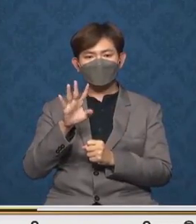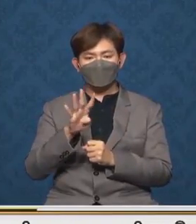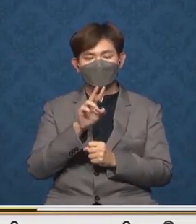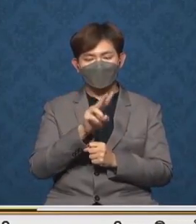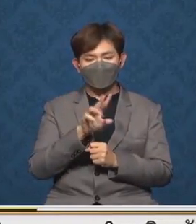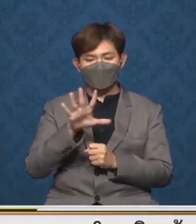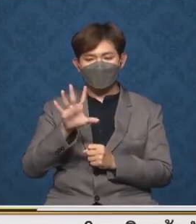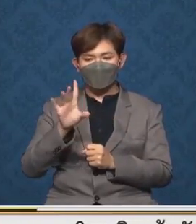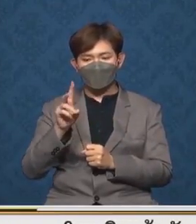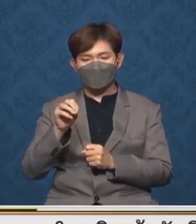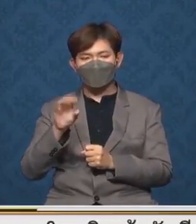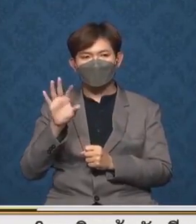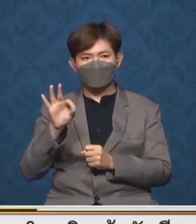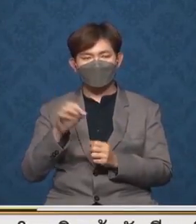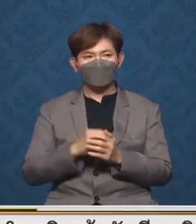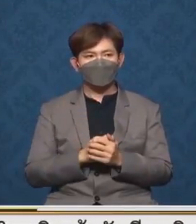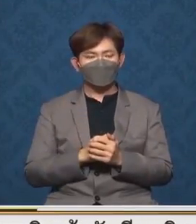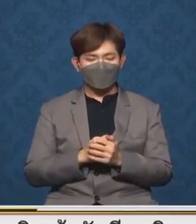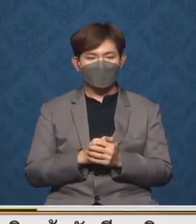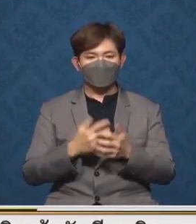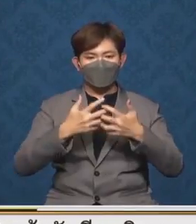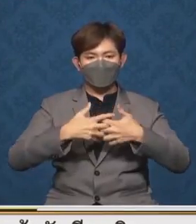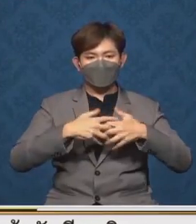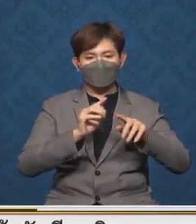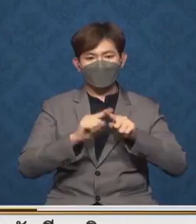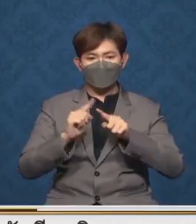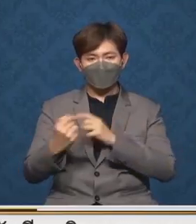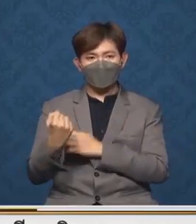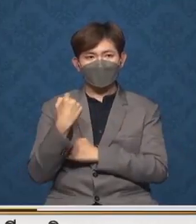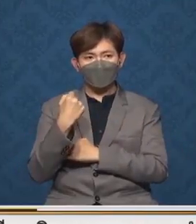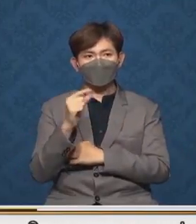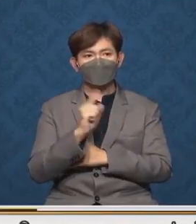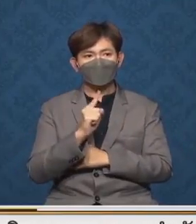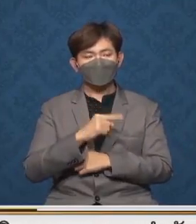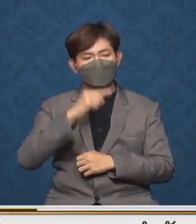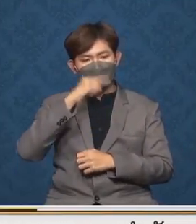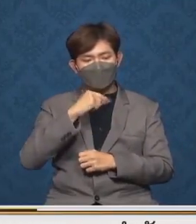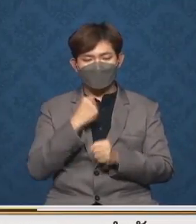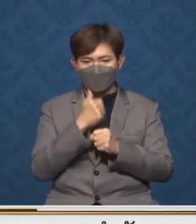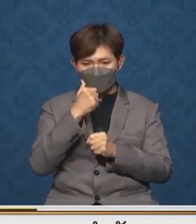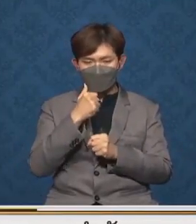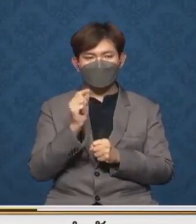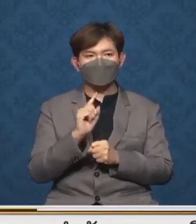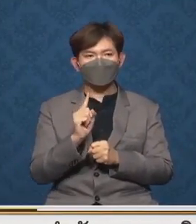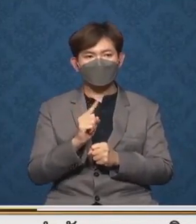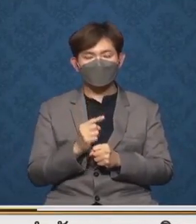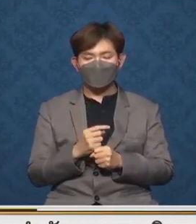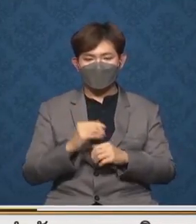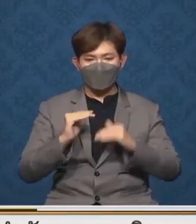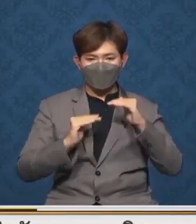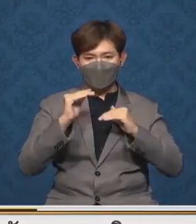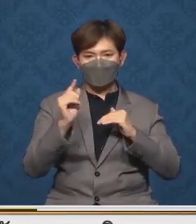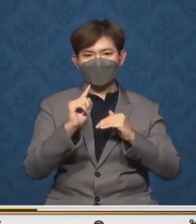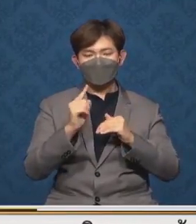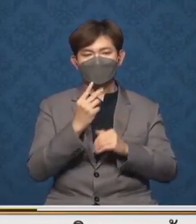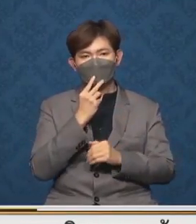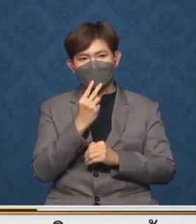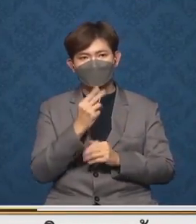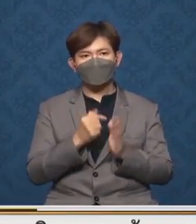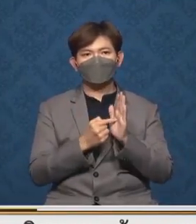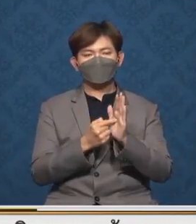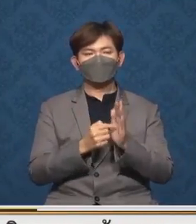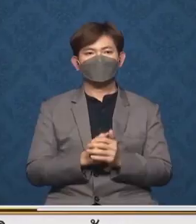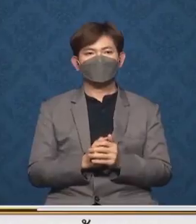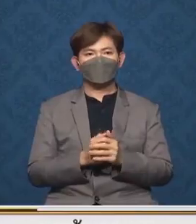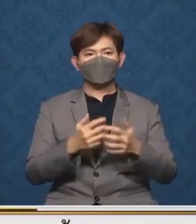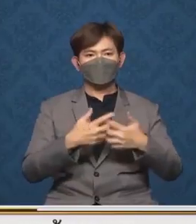3. อุตสาหกรรมเดิมต้องเข้มแข็งขึ้นโดยการต่อยอดอุตสาหกรรมที่ไทยมีศักยภาพและมีความได้เปรียบเชิงเปรียบเทียบเช่นอุ